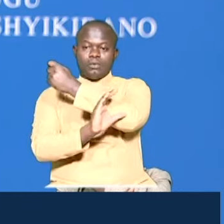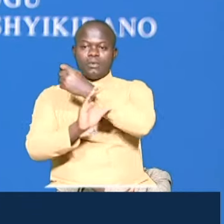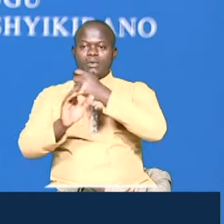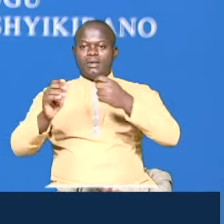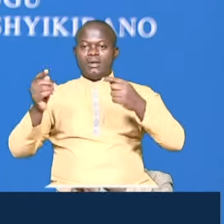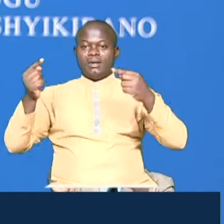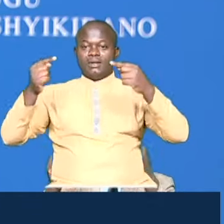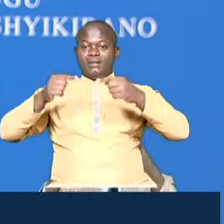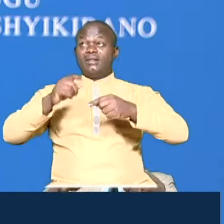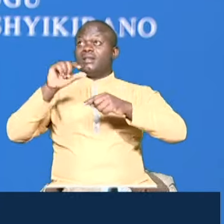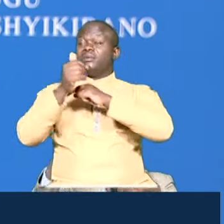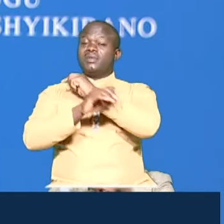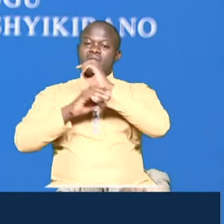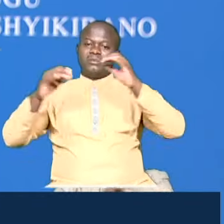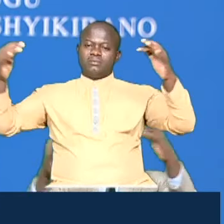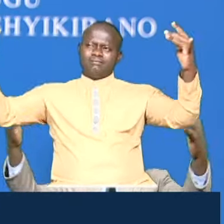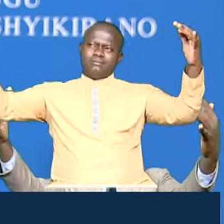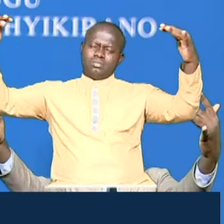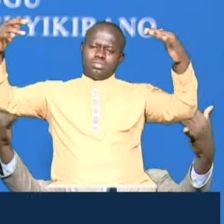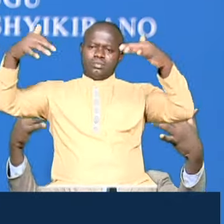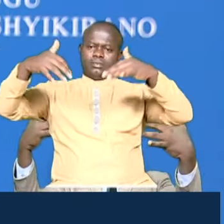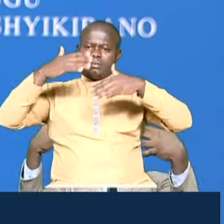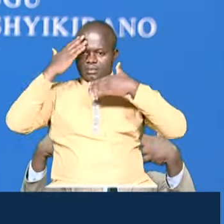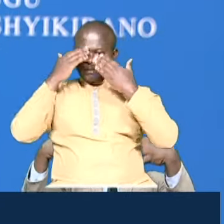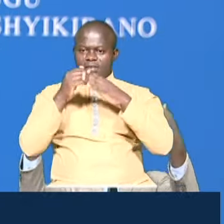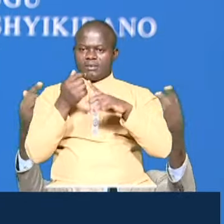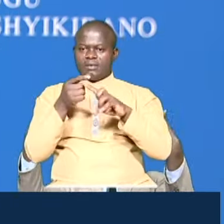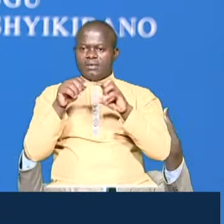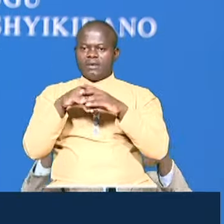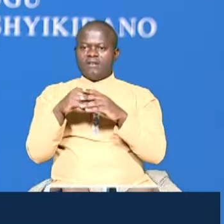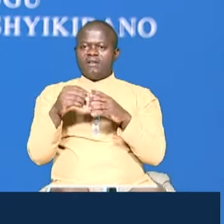kizana amahanga kaza hano kuko niho hava